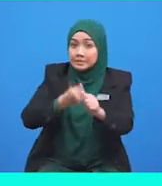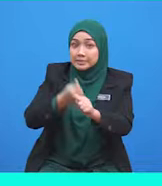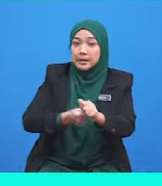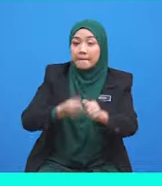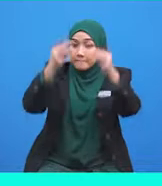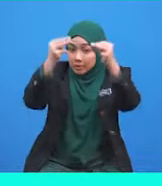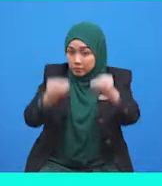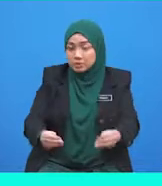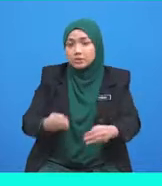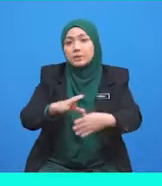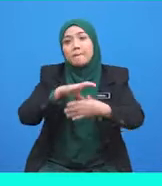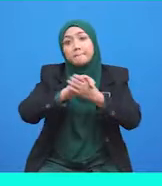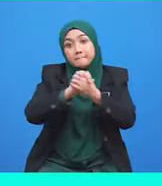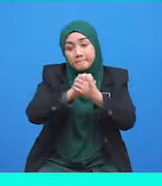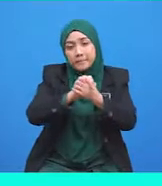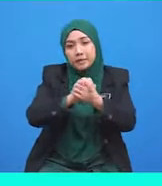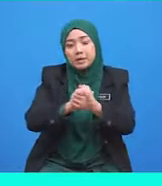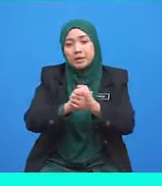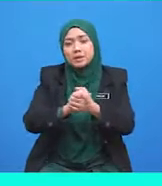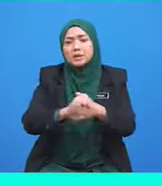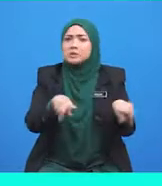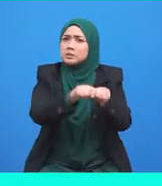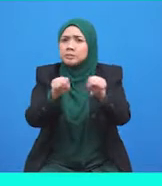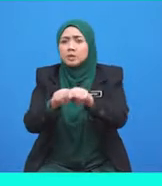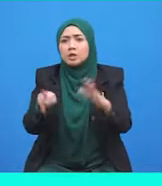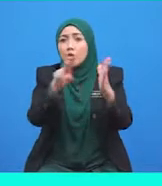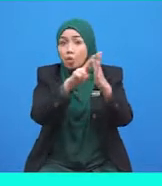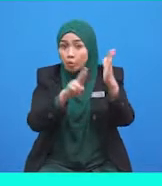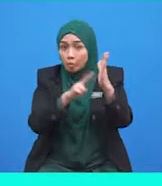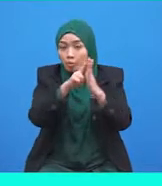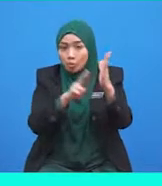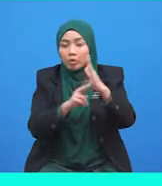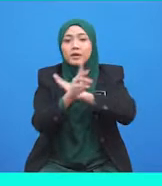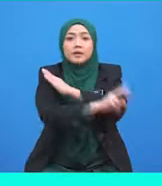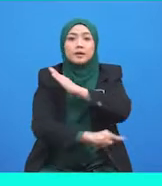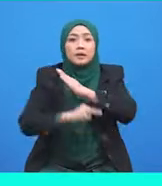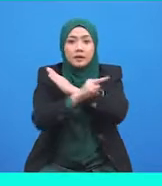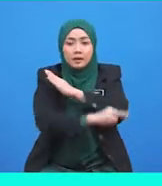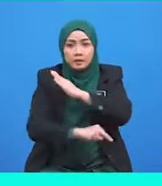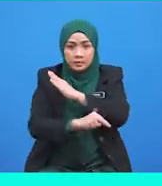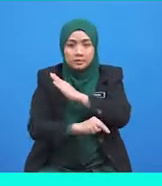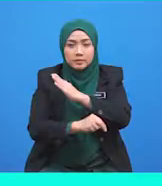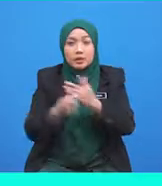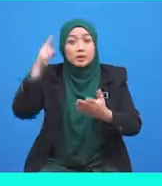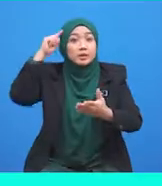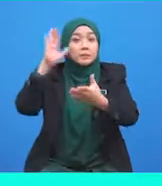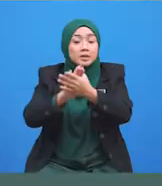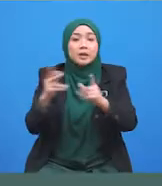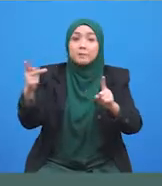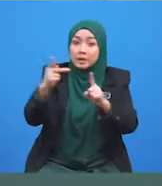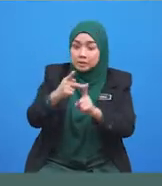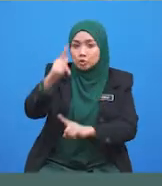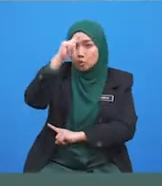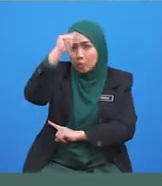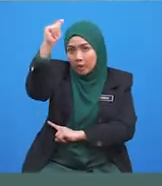setiap manusia. Seperti ideologi rukun negara yang pertama kepercayaan kepada Tuhan.